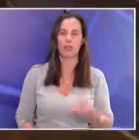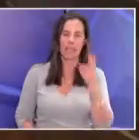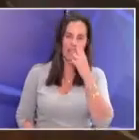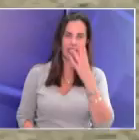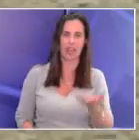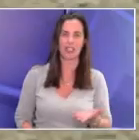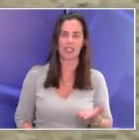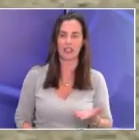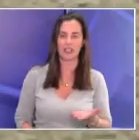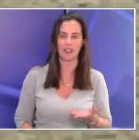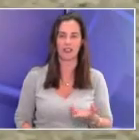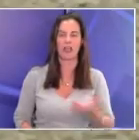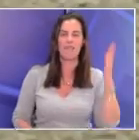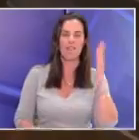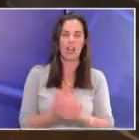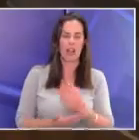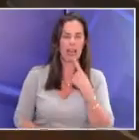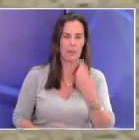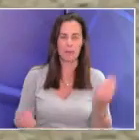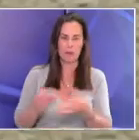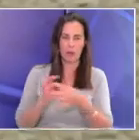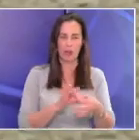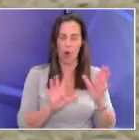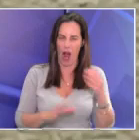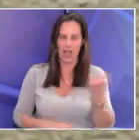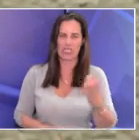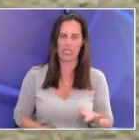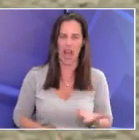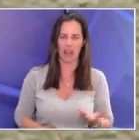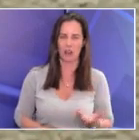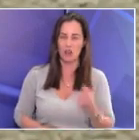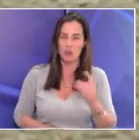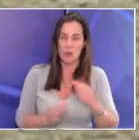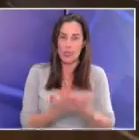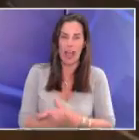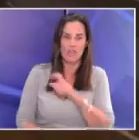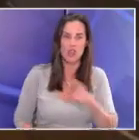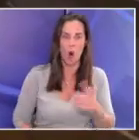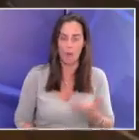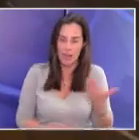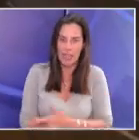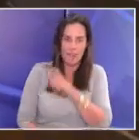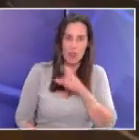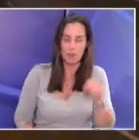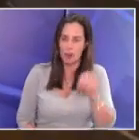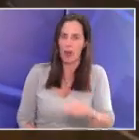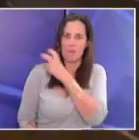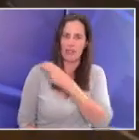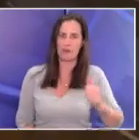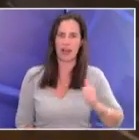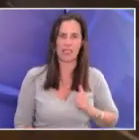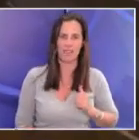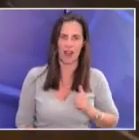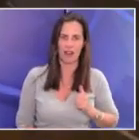לנסות ולקבוע איזו אמירה כל כך נחרצת, שהוא כתב אישום, כתב אישום כלפי מפקדי